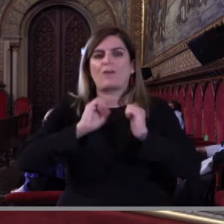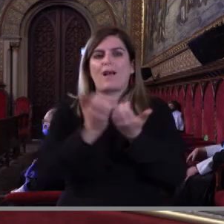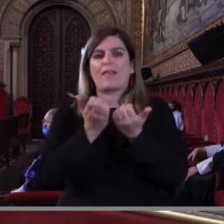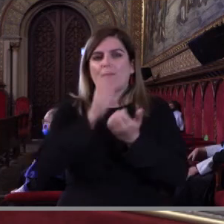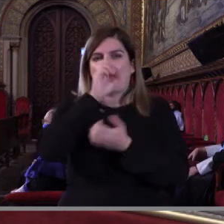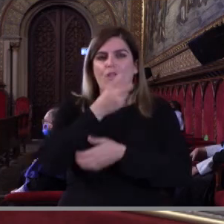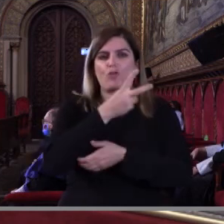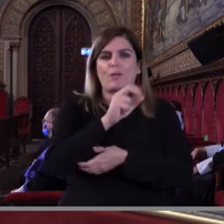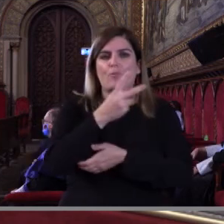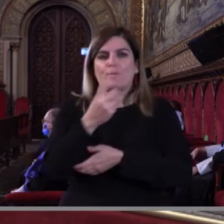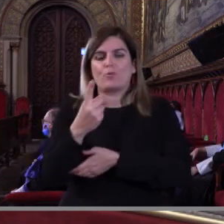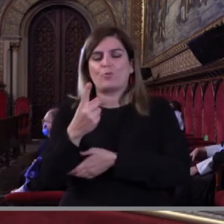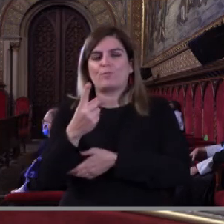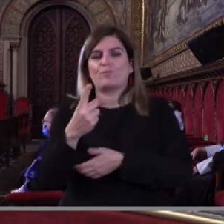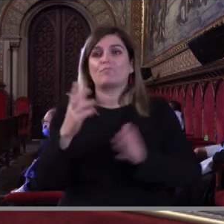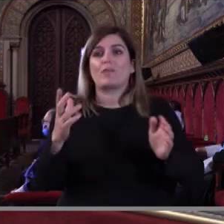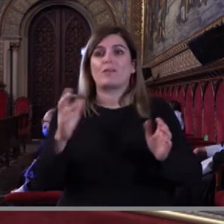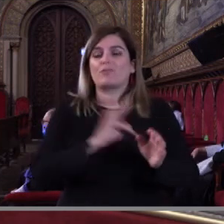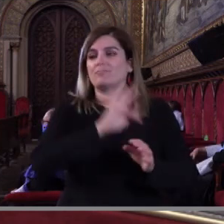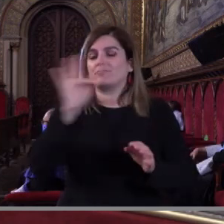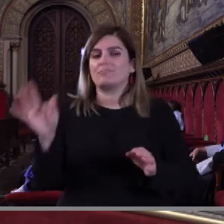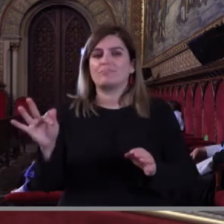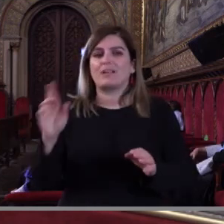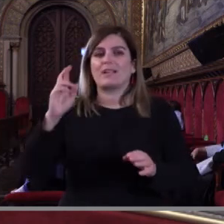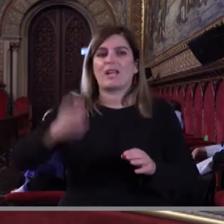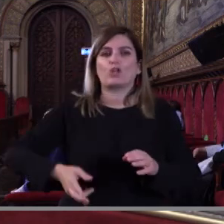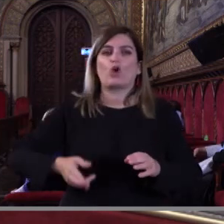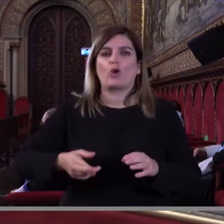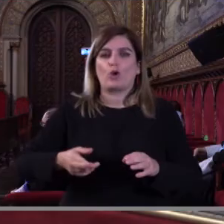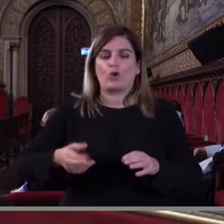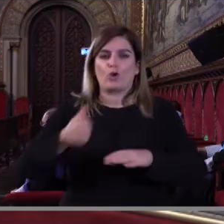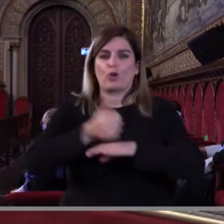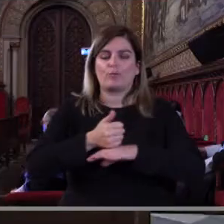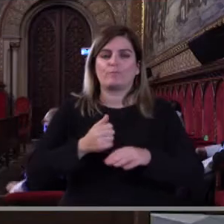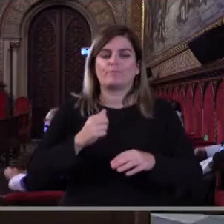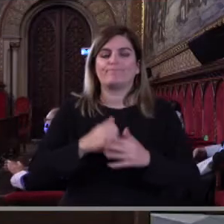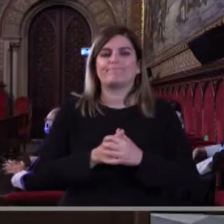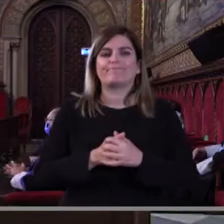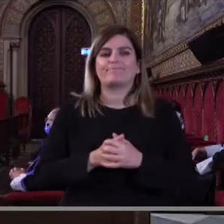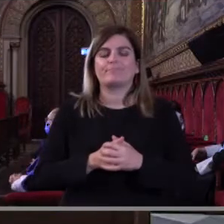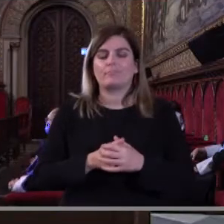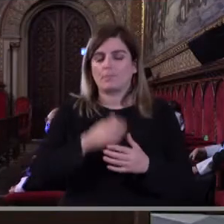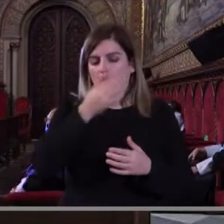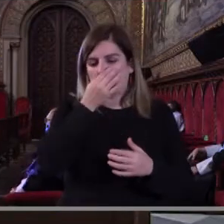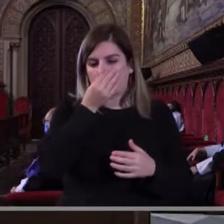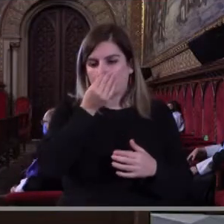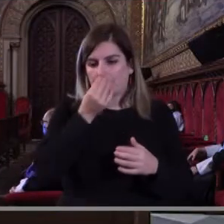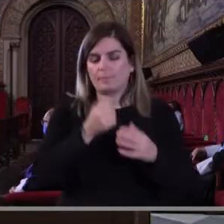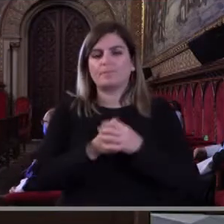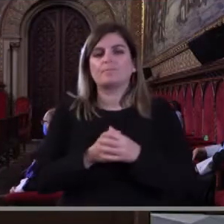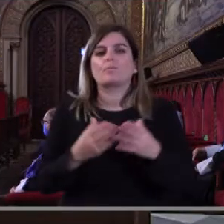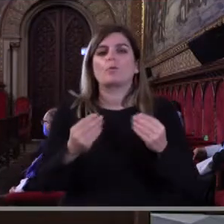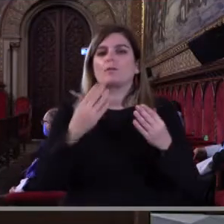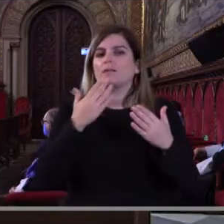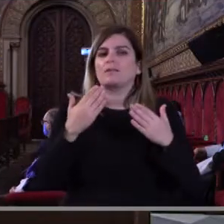2020-21 i ara doncs passo la paraula al rector magnífic de la UB. Moltes gràcies, conseller,